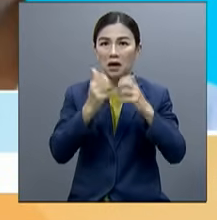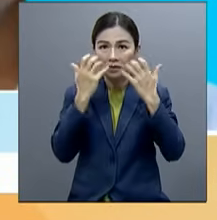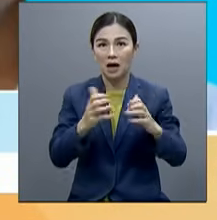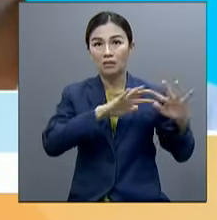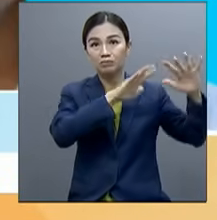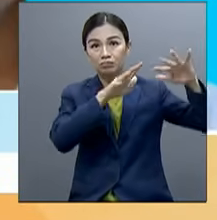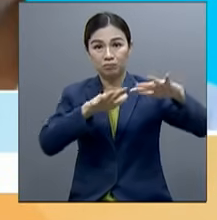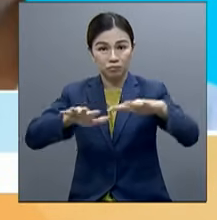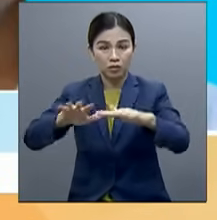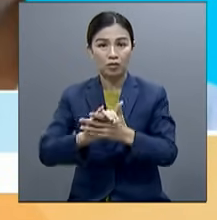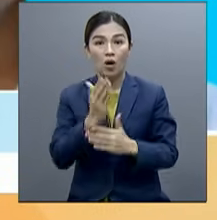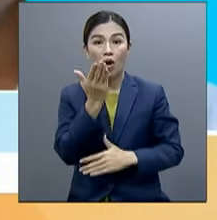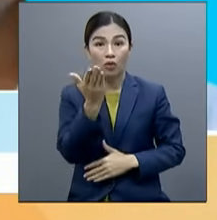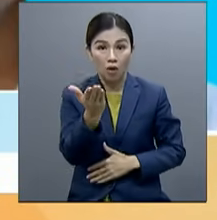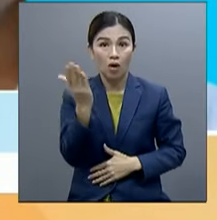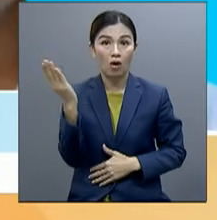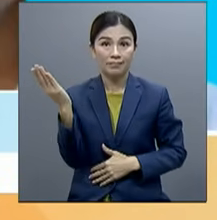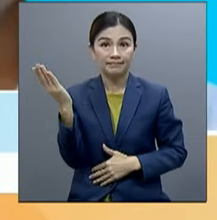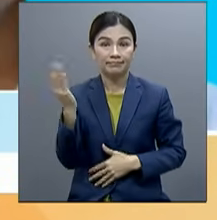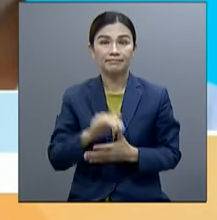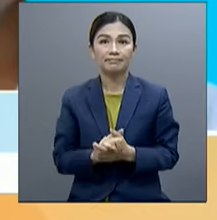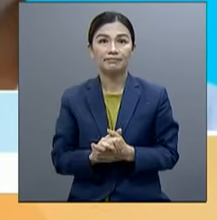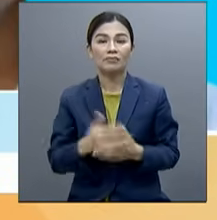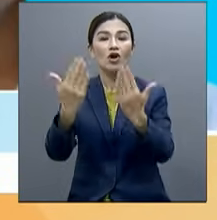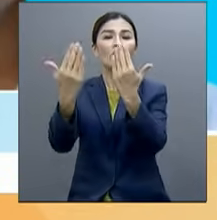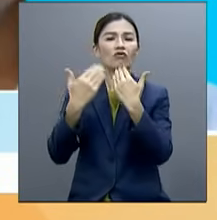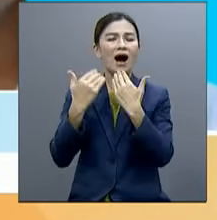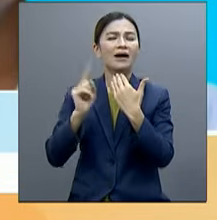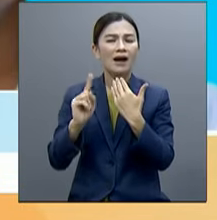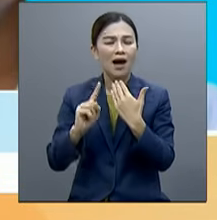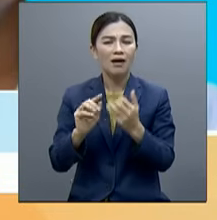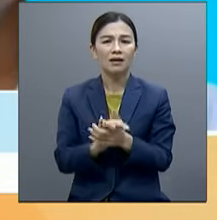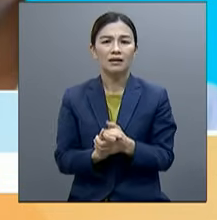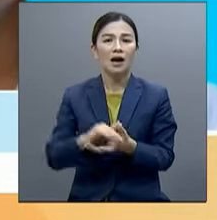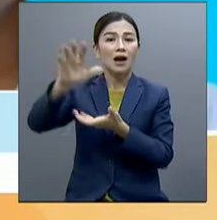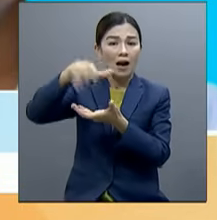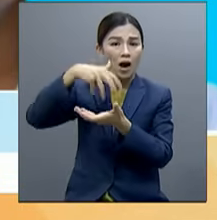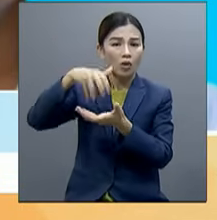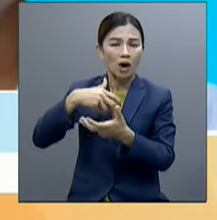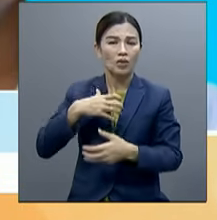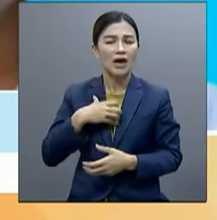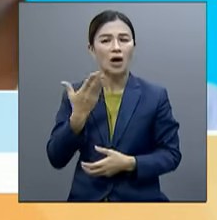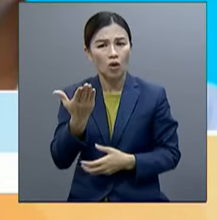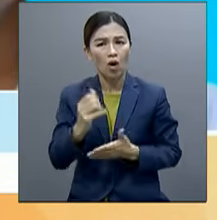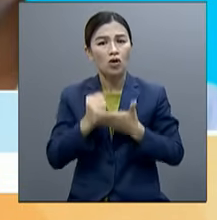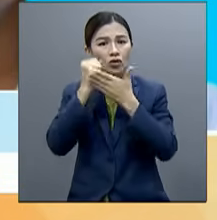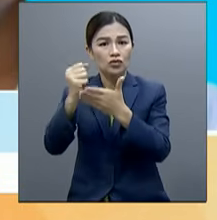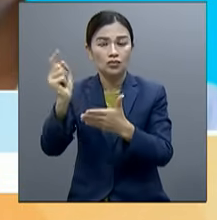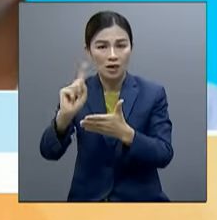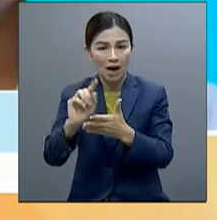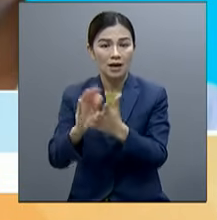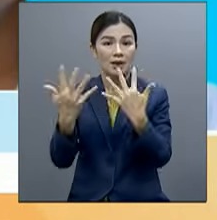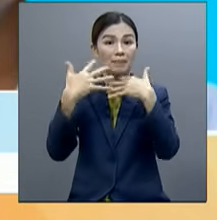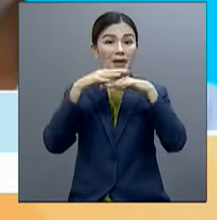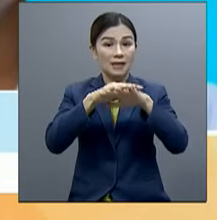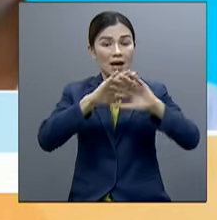สุดท้ายค่ะอยากให้คุณพิสิทธิ์ได้ฝากอะไรสักเล็กน้อยไม่ว่าจะเป็นเรื่องของความต้องการความช่วยเหลือหรือว่าการต้องการที่จะประสานงานกับหน่วย